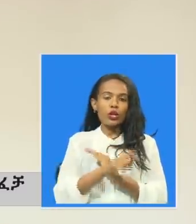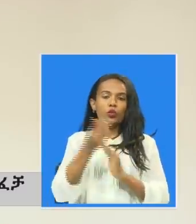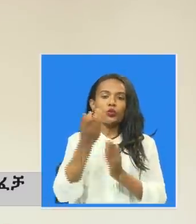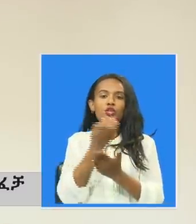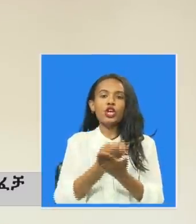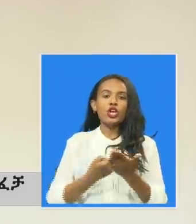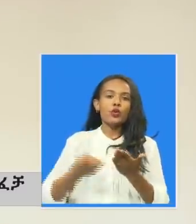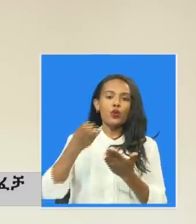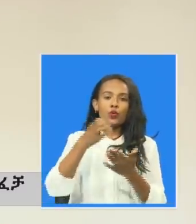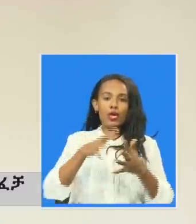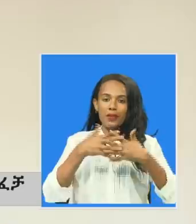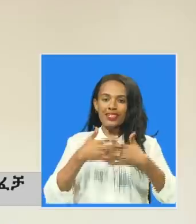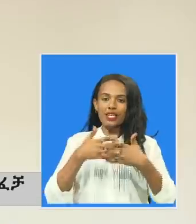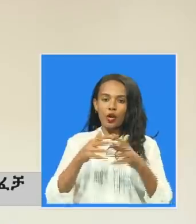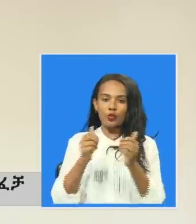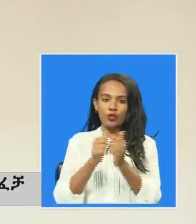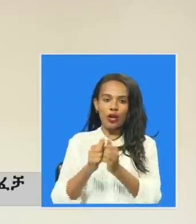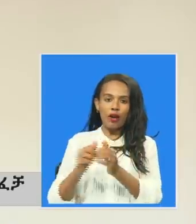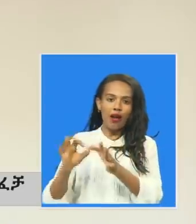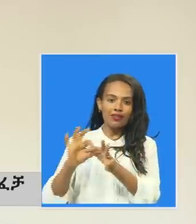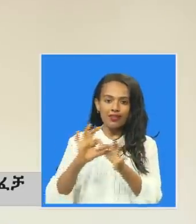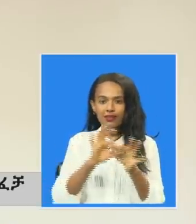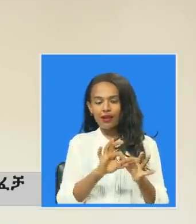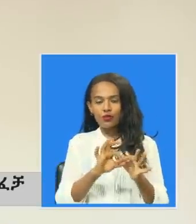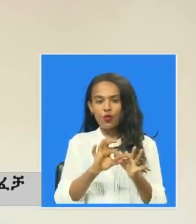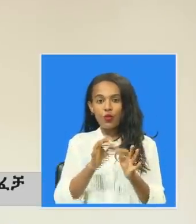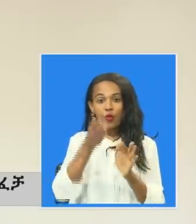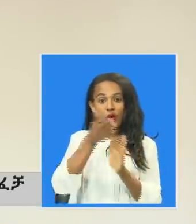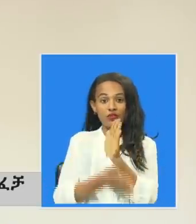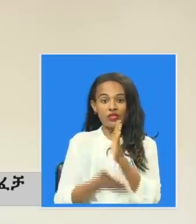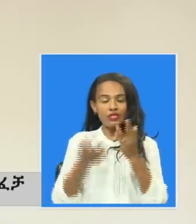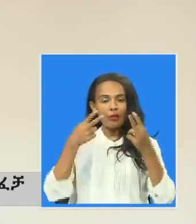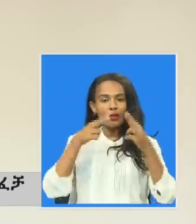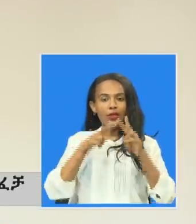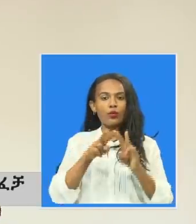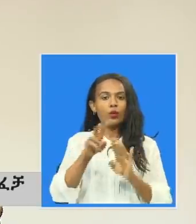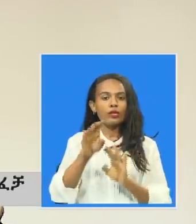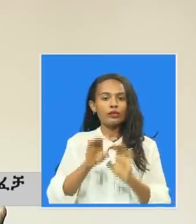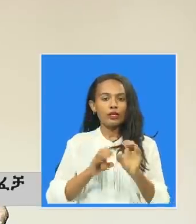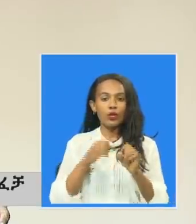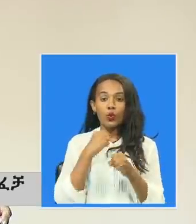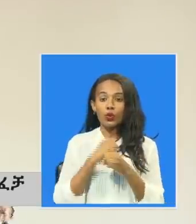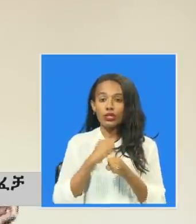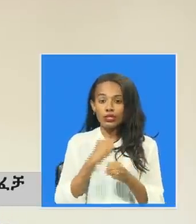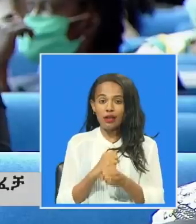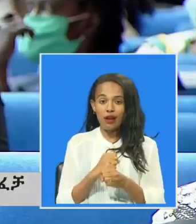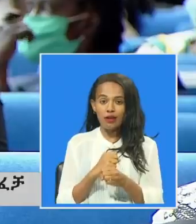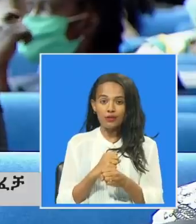የኢኮኖሚ መሳሪያዎች ጋር አስተሳስሮ ለማስፈጸም ትኩረት ተደርጎ ይሰራል።